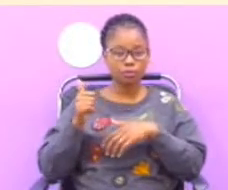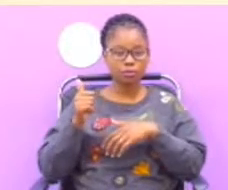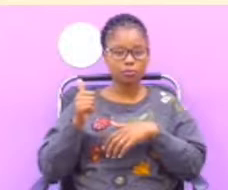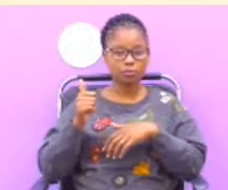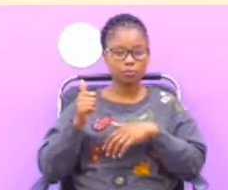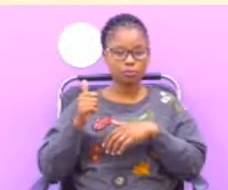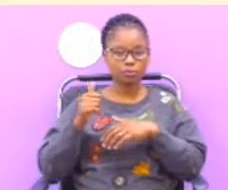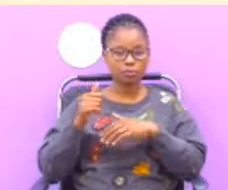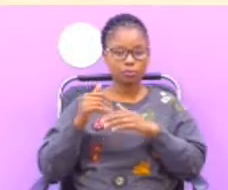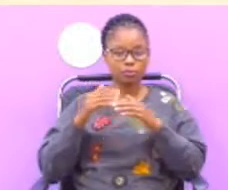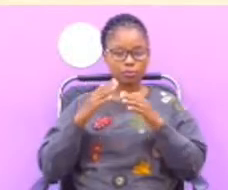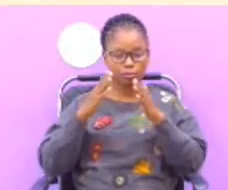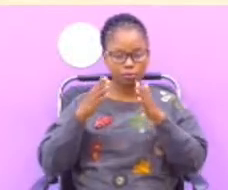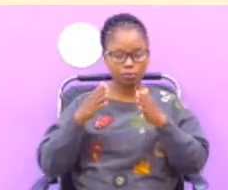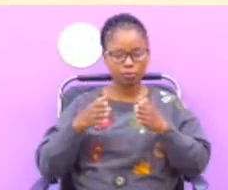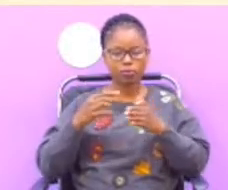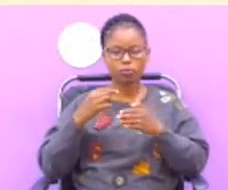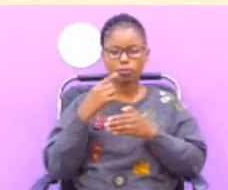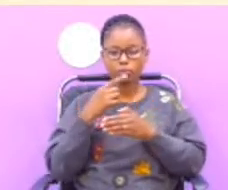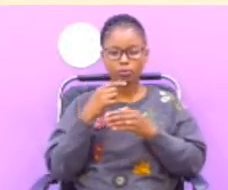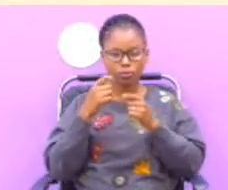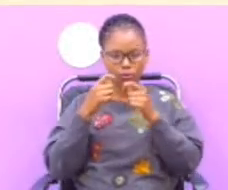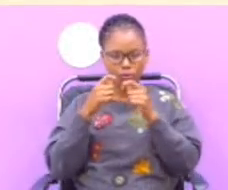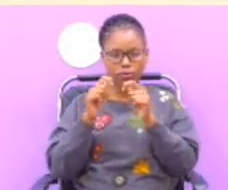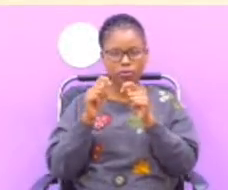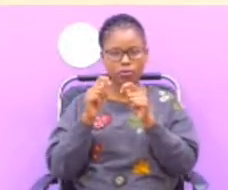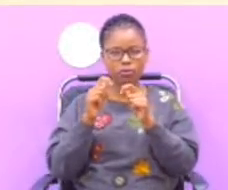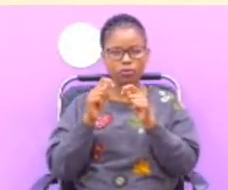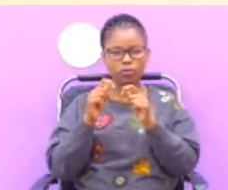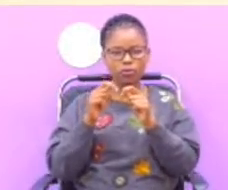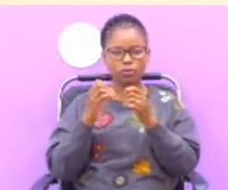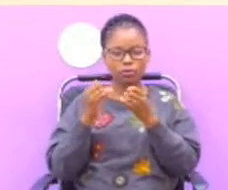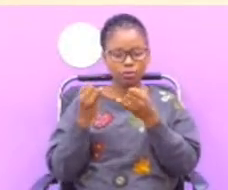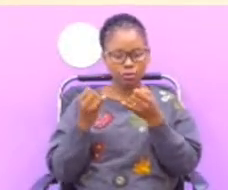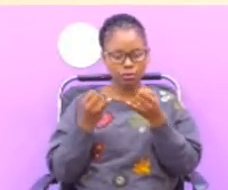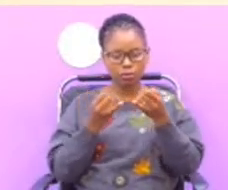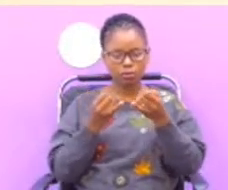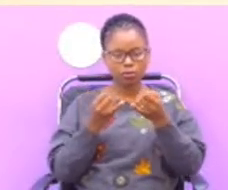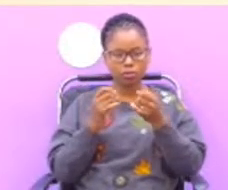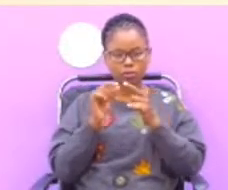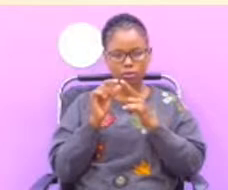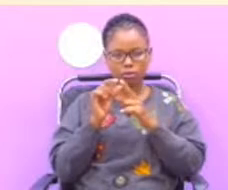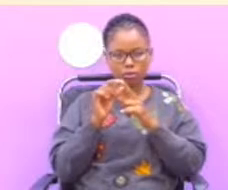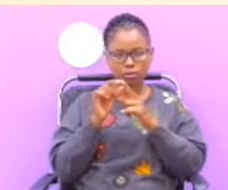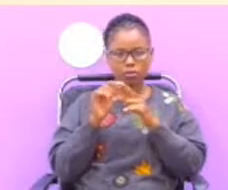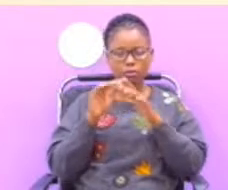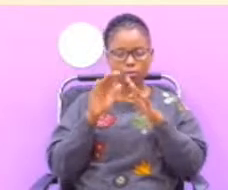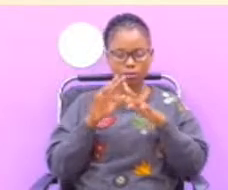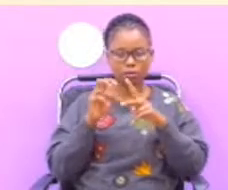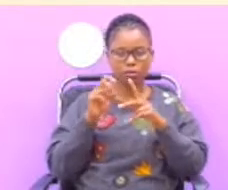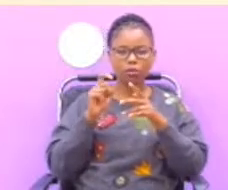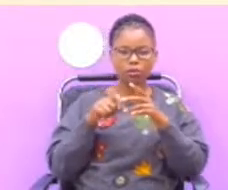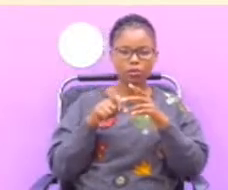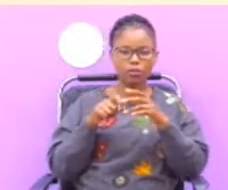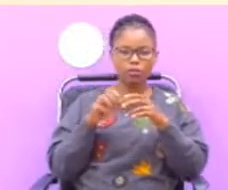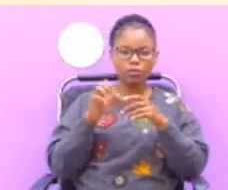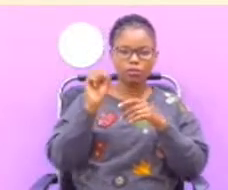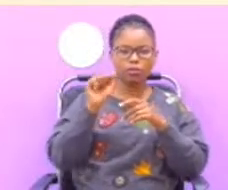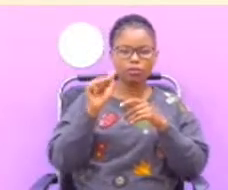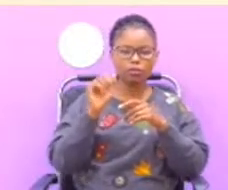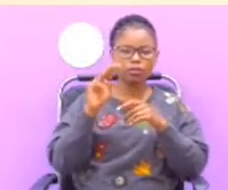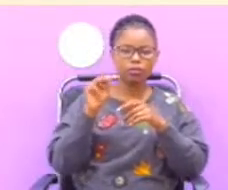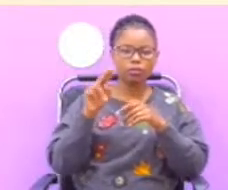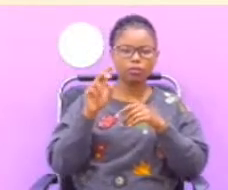mundu uria wageretie ku introduce uguo othu ndirĩ na kĩrĩa hanini nĩ ngũtuĩria wega nĩ Samueli